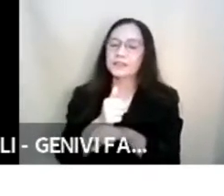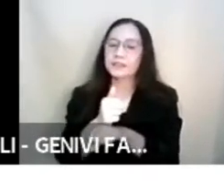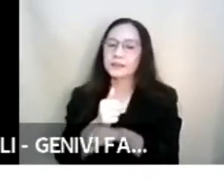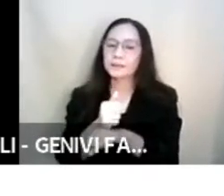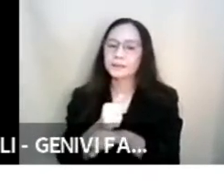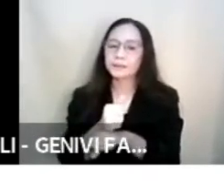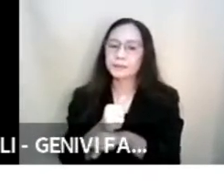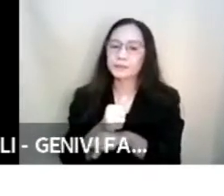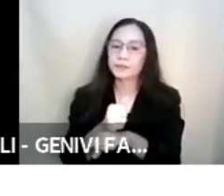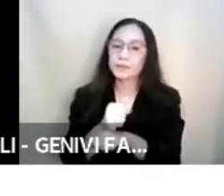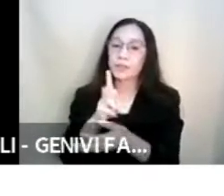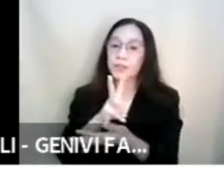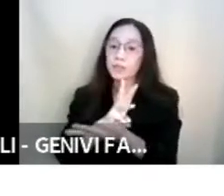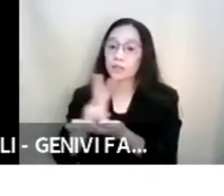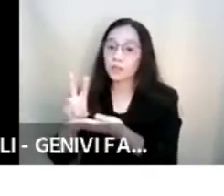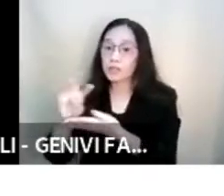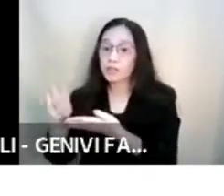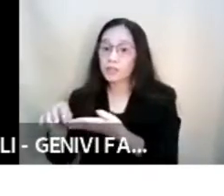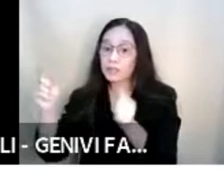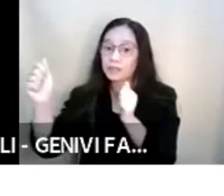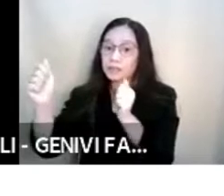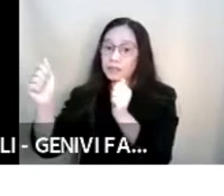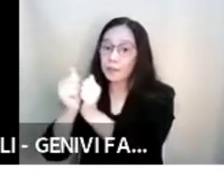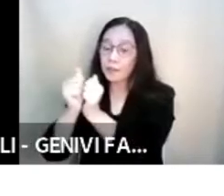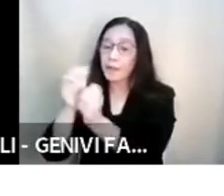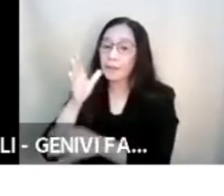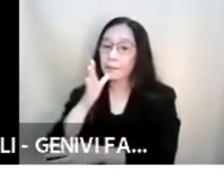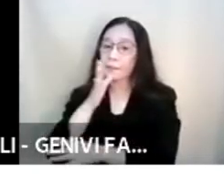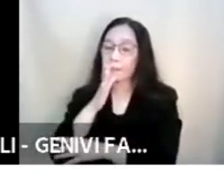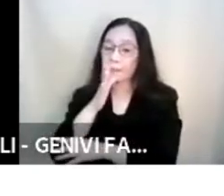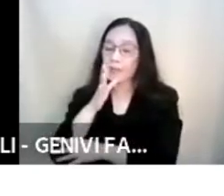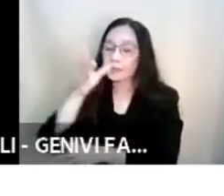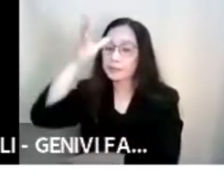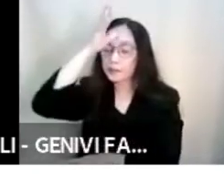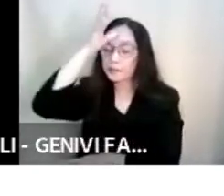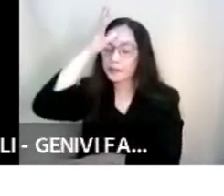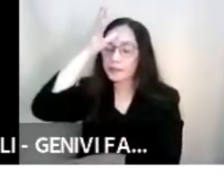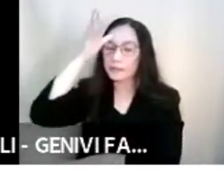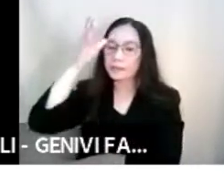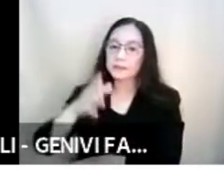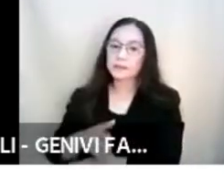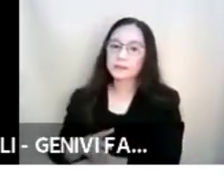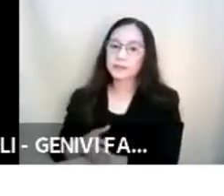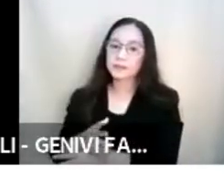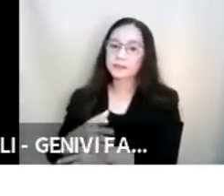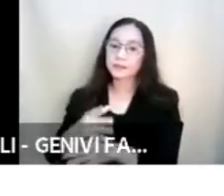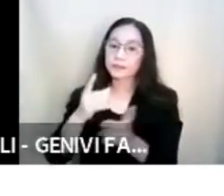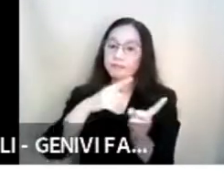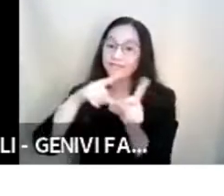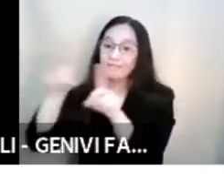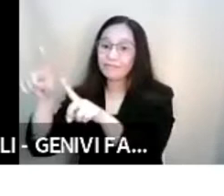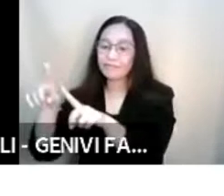sa weekend, sumama ka kay mama at kay papa para pumunta sa palengke. Ikaw